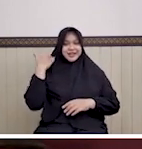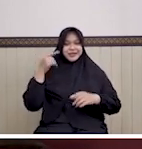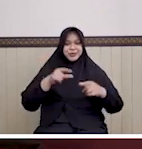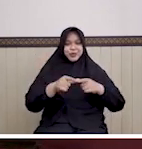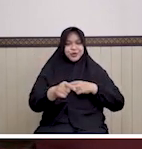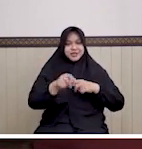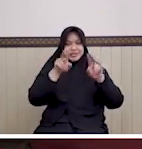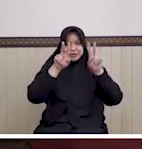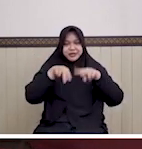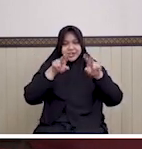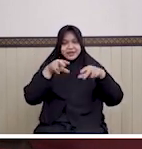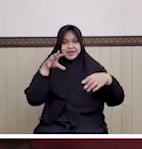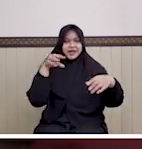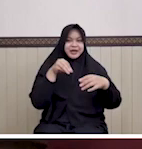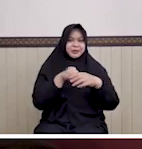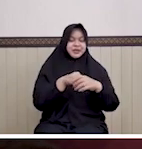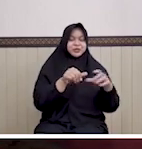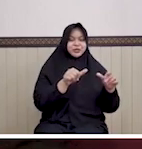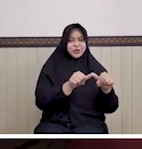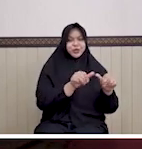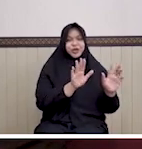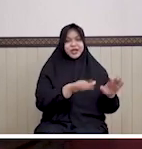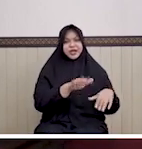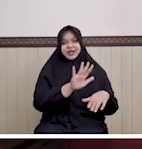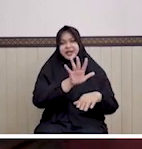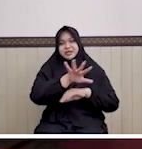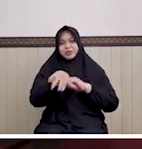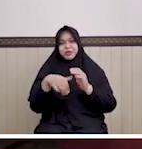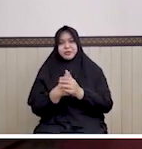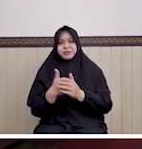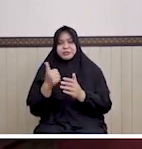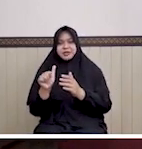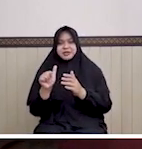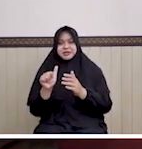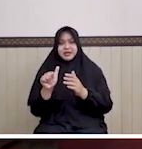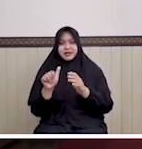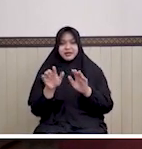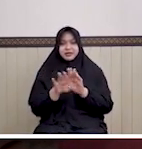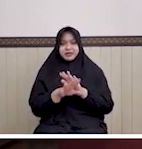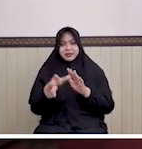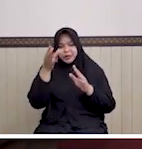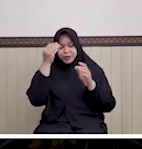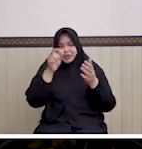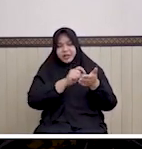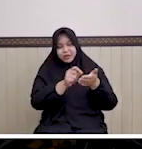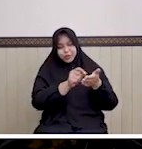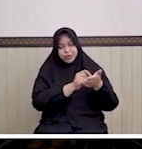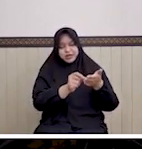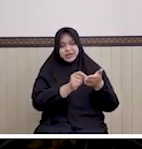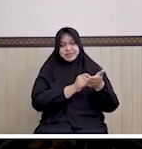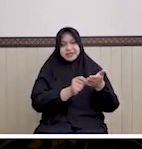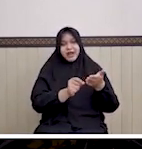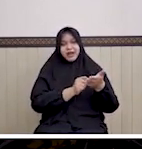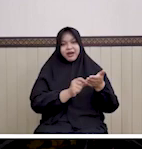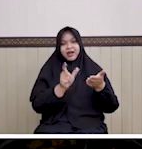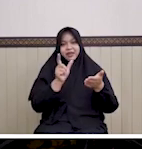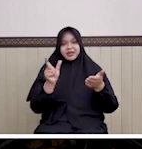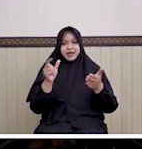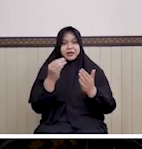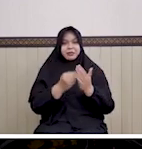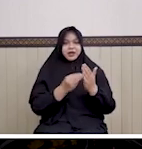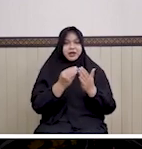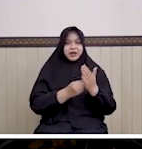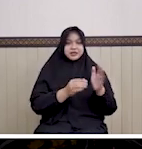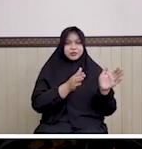penyidikan saya ikut masuk itu karena tidak semua bisa terungkap dengan tulisan dengan kata didalam berkas